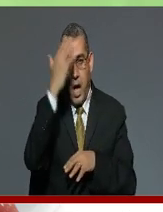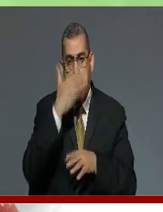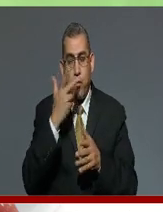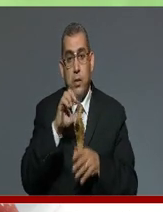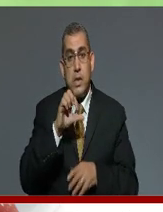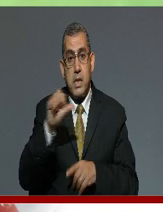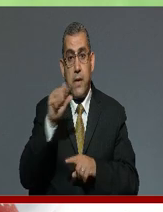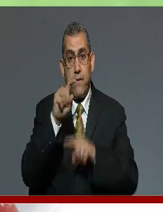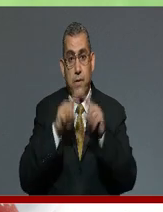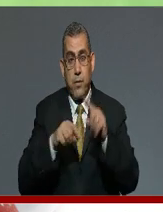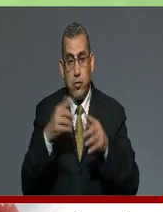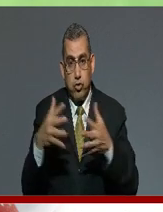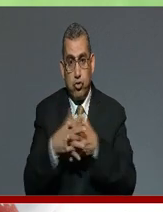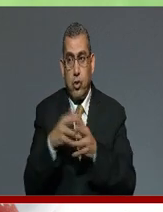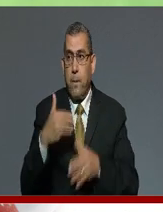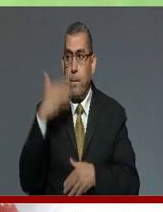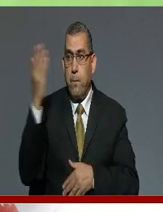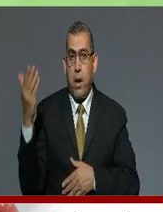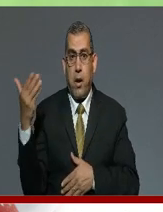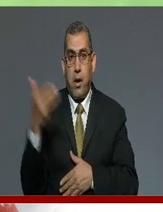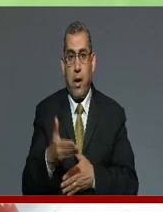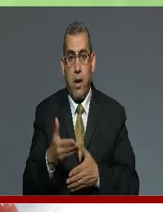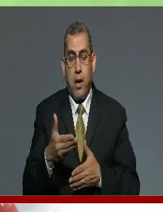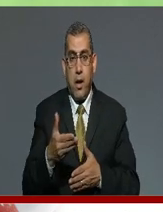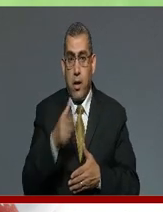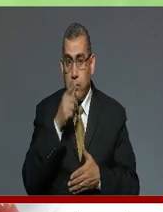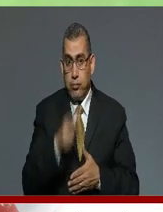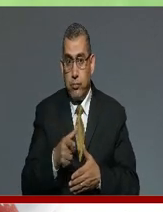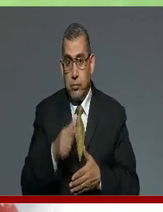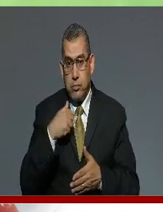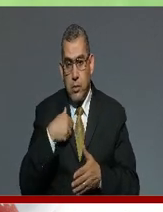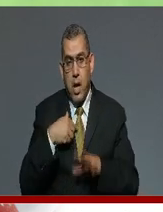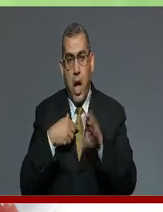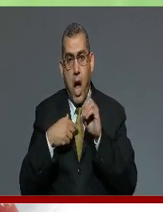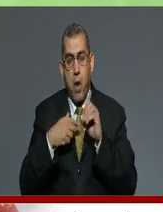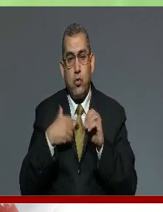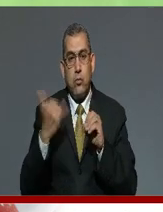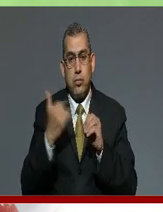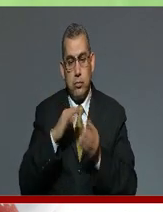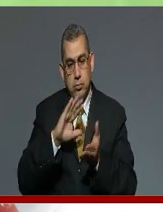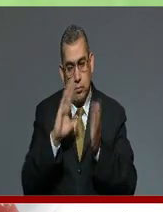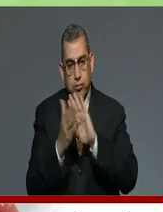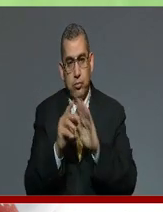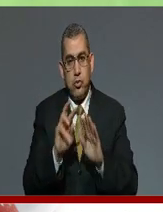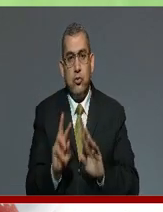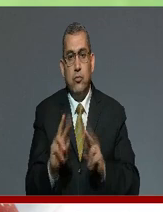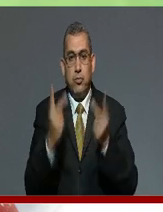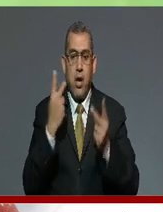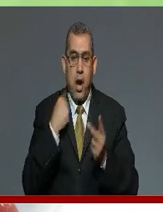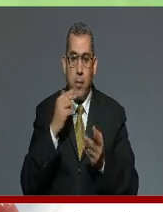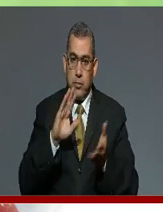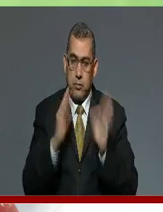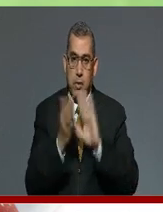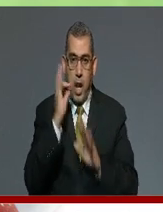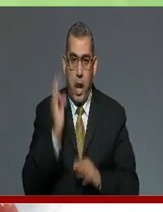من شركاء خارجين ونحن في حاجه لتغيير هذه الارقام